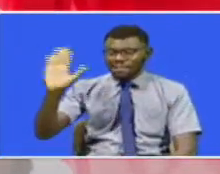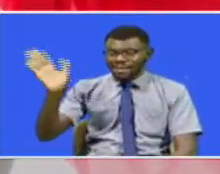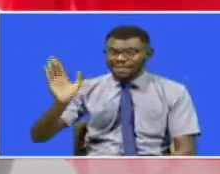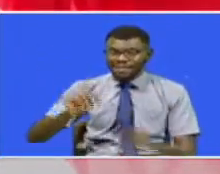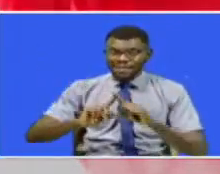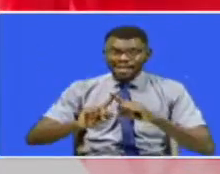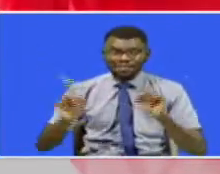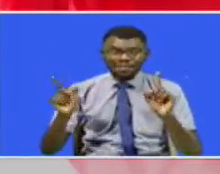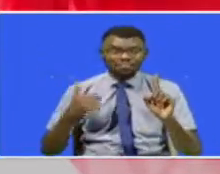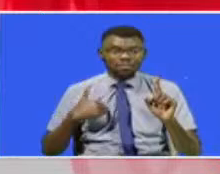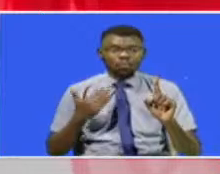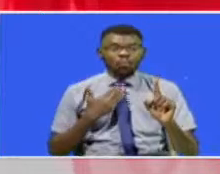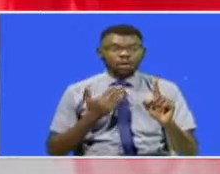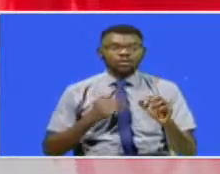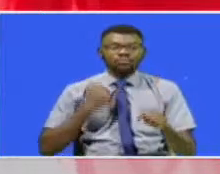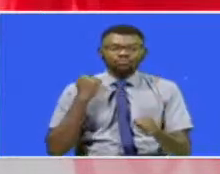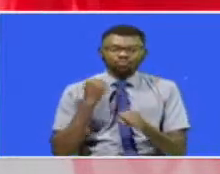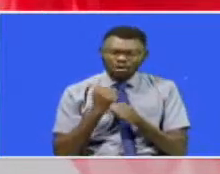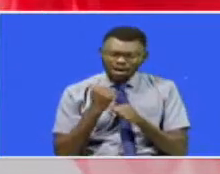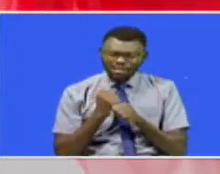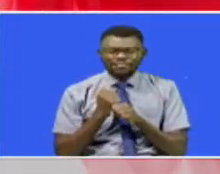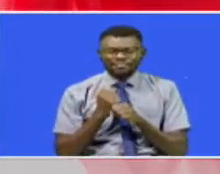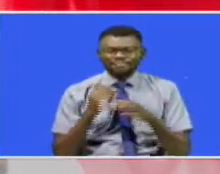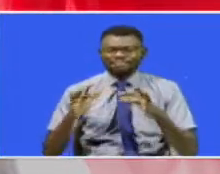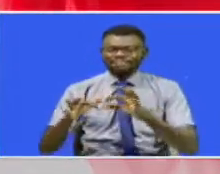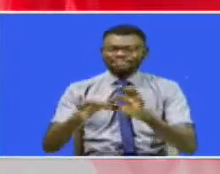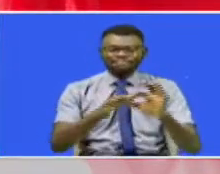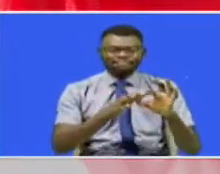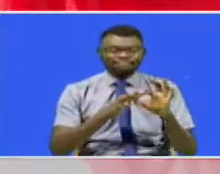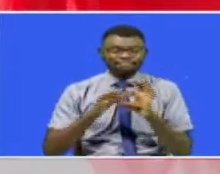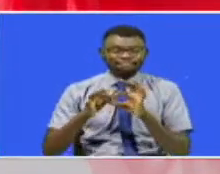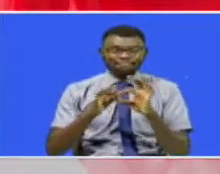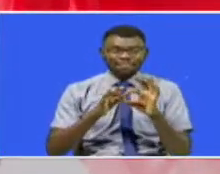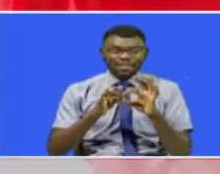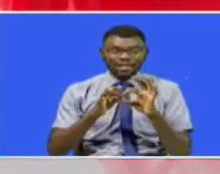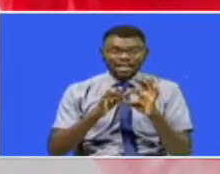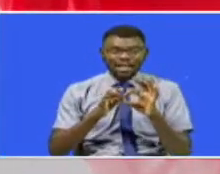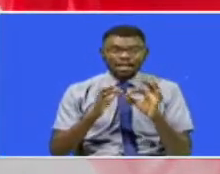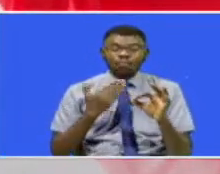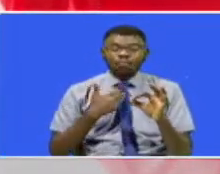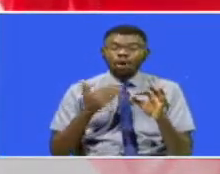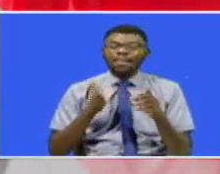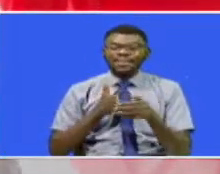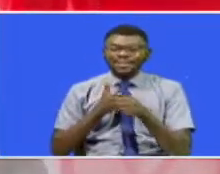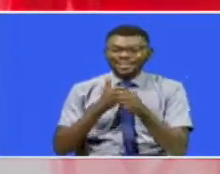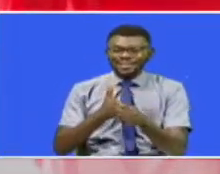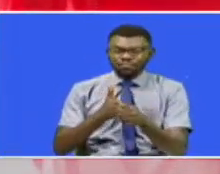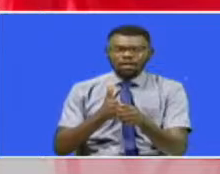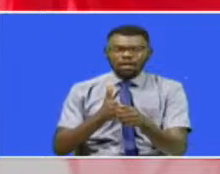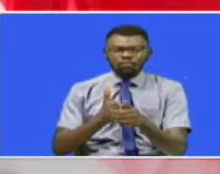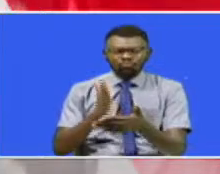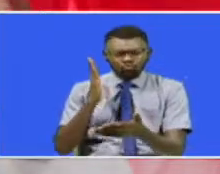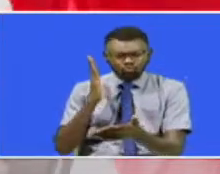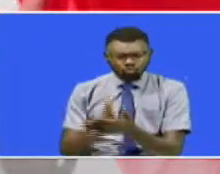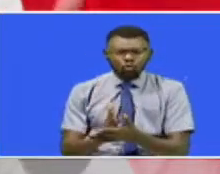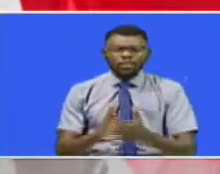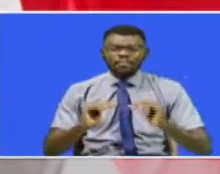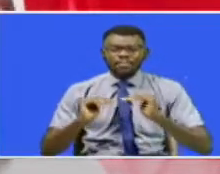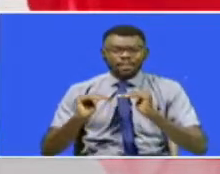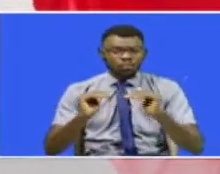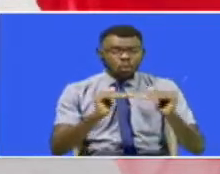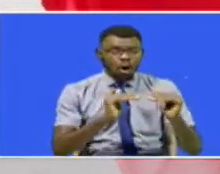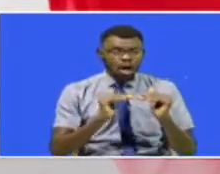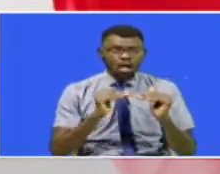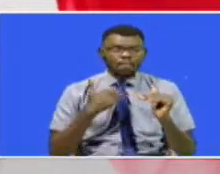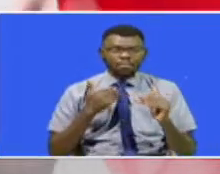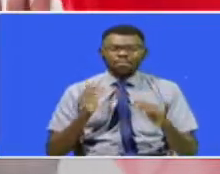mimi nataka jameni tuendelee kuwa kitu kimoja. Mimi nataka tuwe na uongozi ambao utakuwa wa haki. Mimi nawauliza